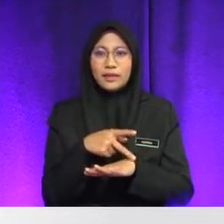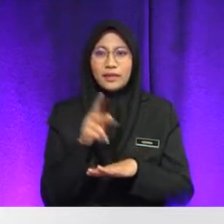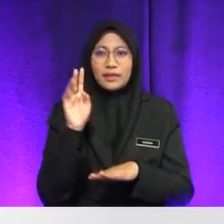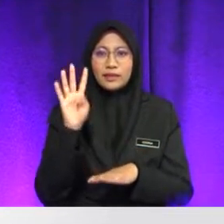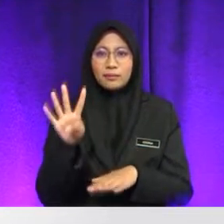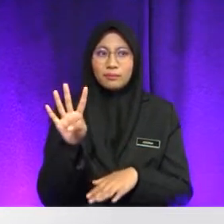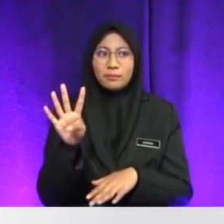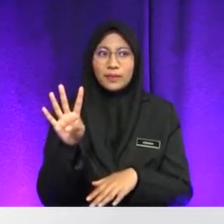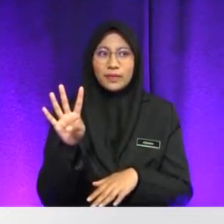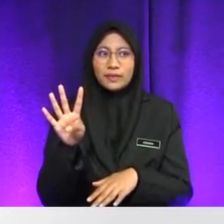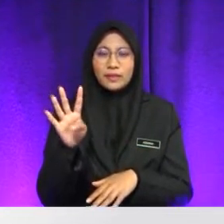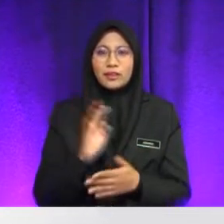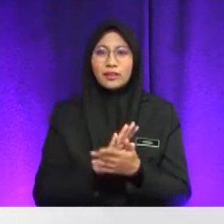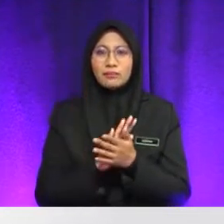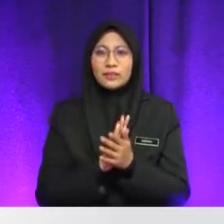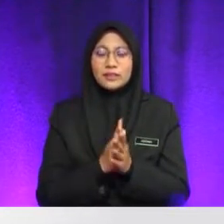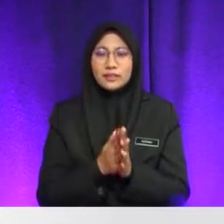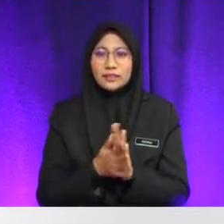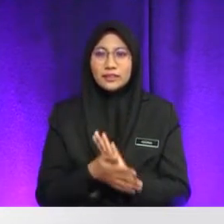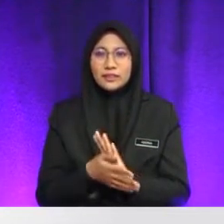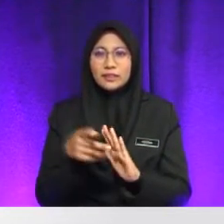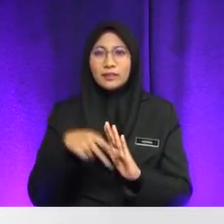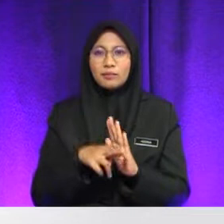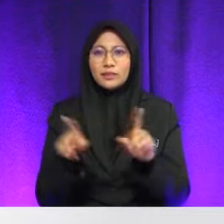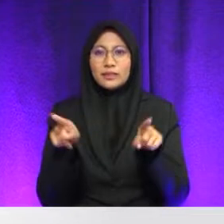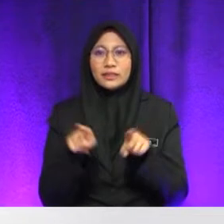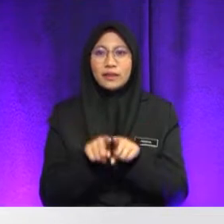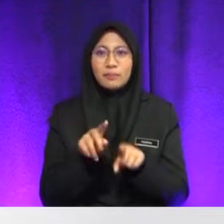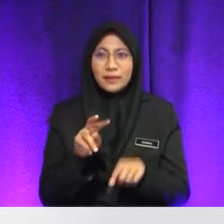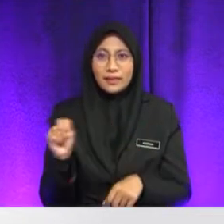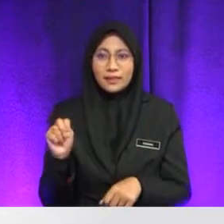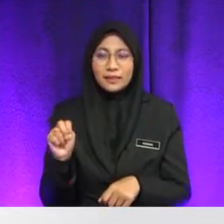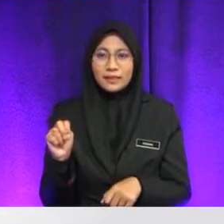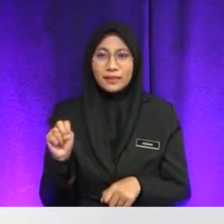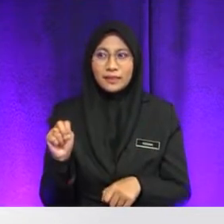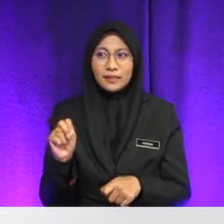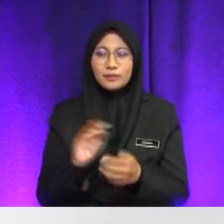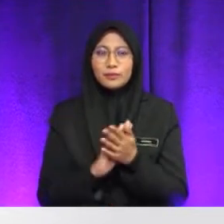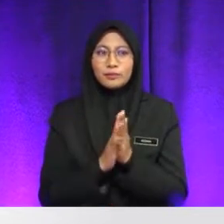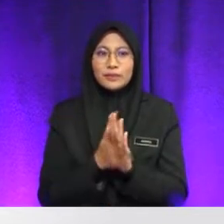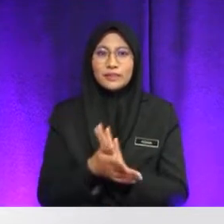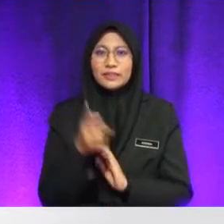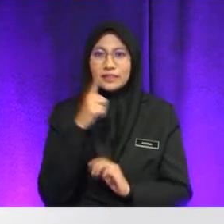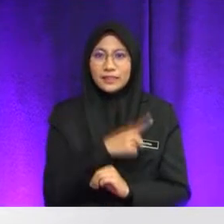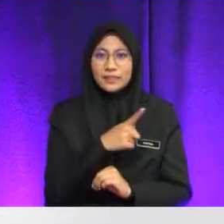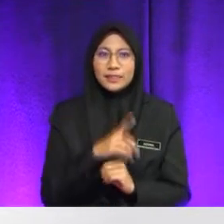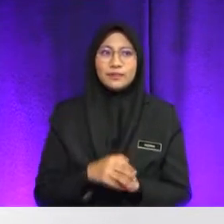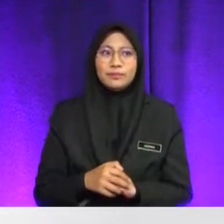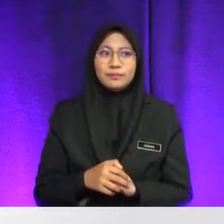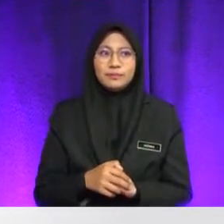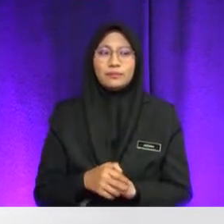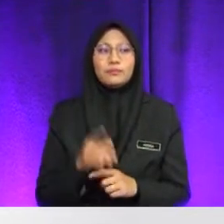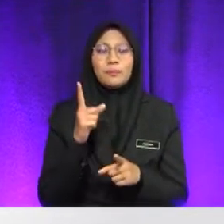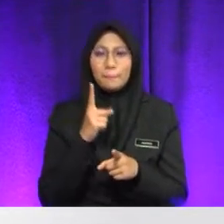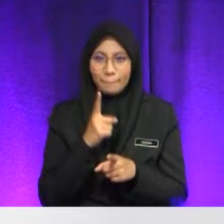untuk kita keluarkan jadi persamaan maka persamaannya akan terbentuk adalah seperti ini Oke Baik betul jawaban